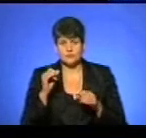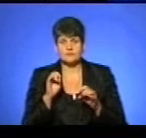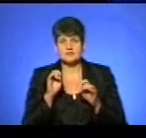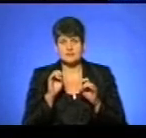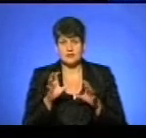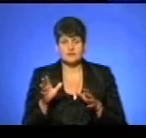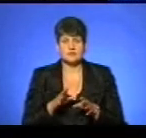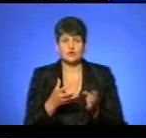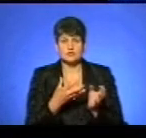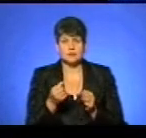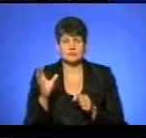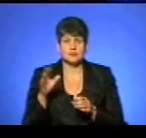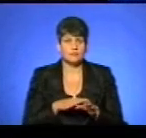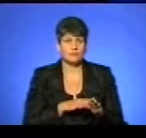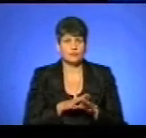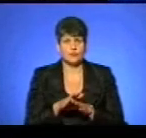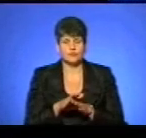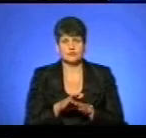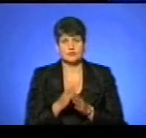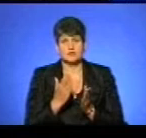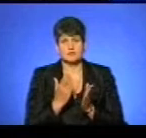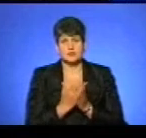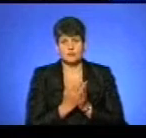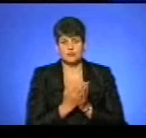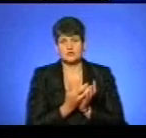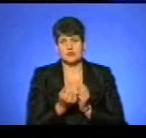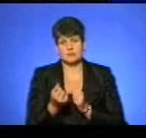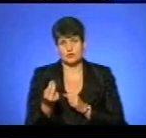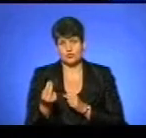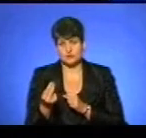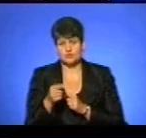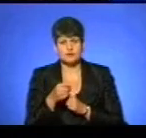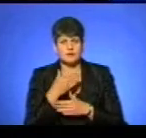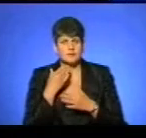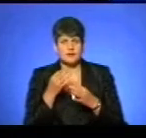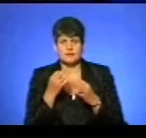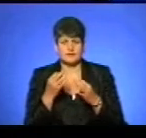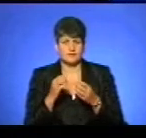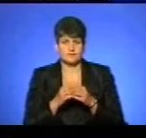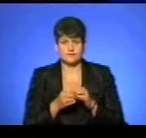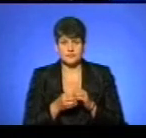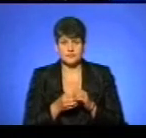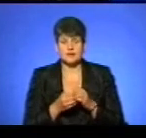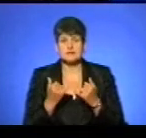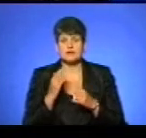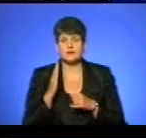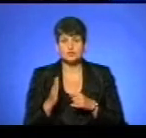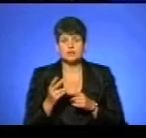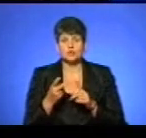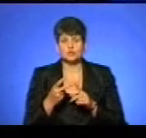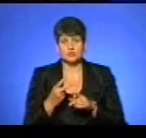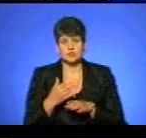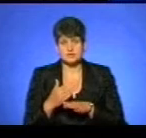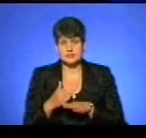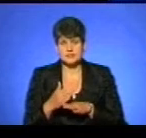всі повністю, вони напряму. Мінерполітики господарство отримало кошти. Тут немає ніяких жодного цей. Зараз буде другий транш.